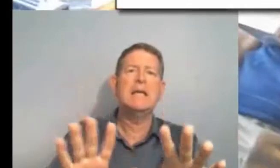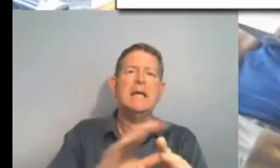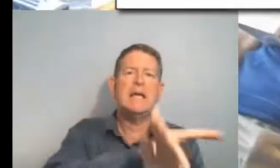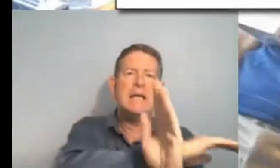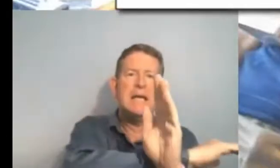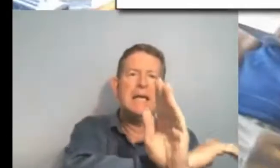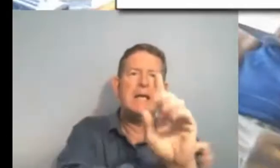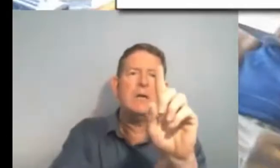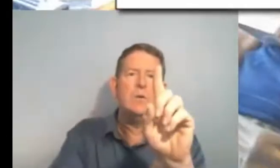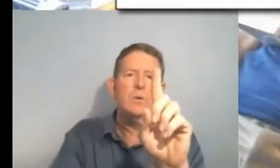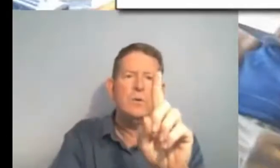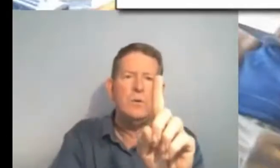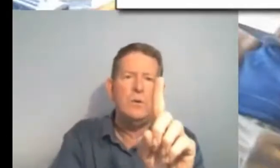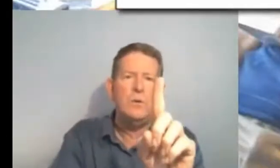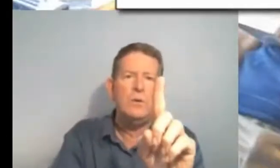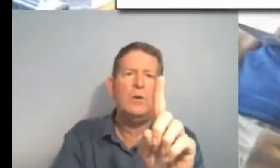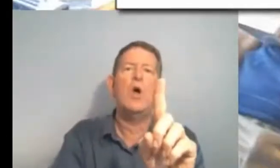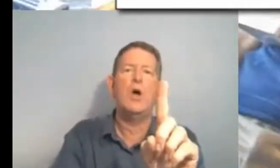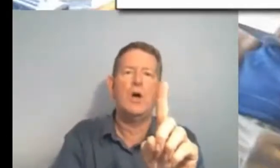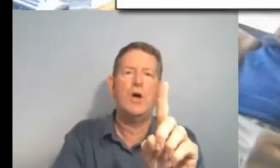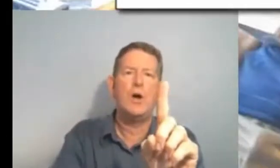21h